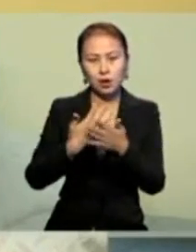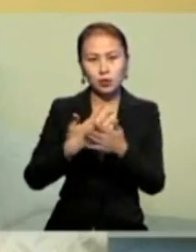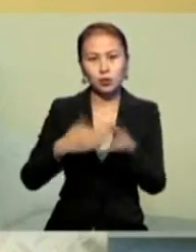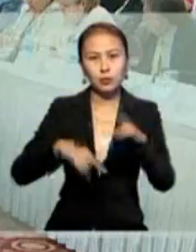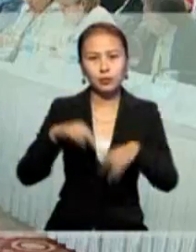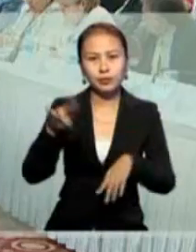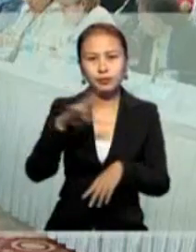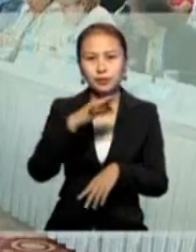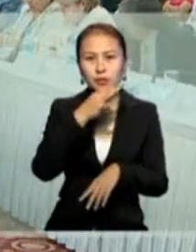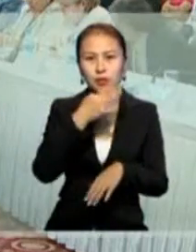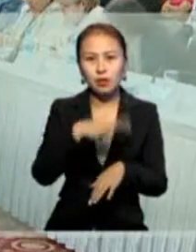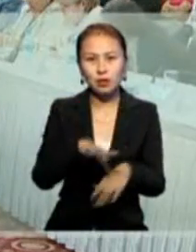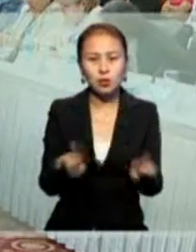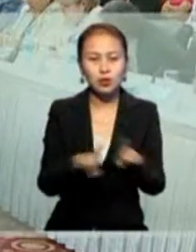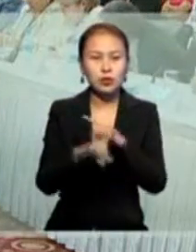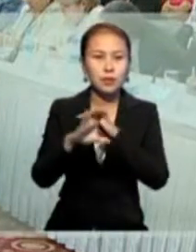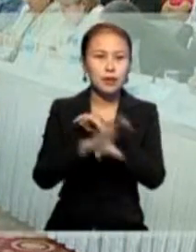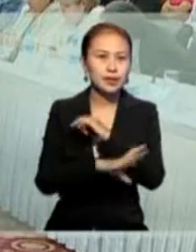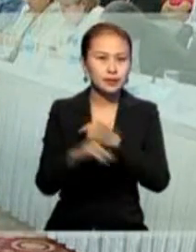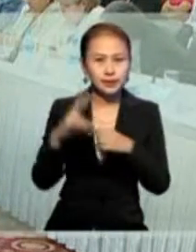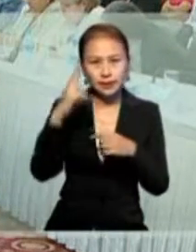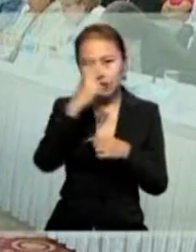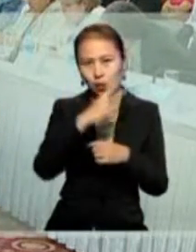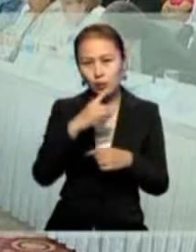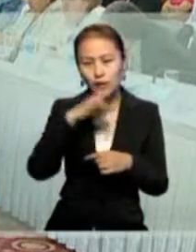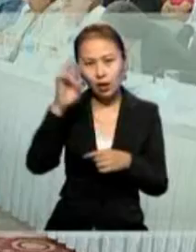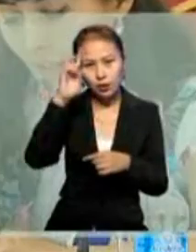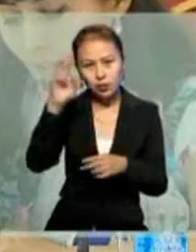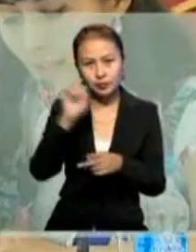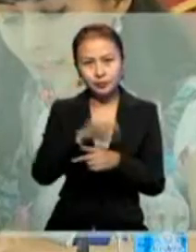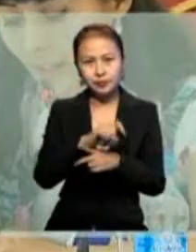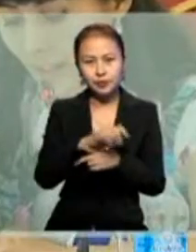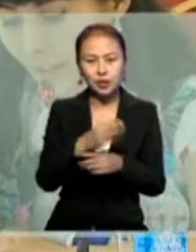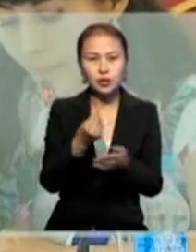көңіл көншітерлік. Соңғы 3 жылда ғана мемлекеттік